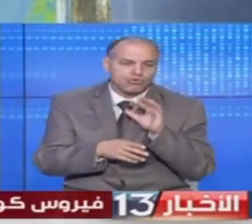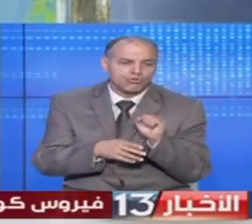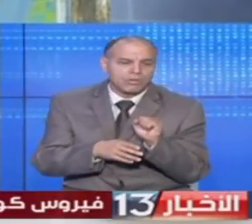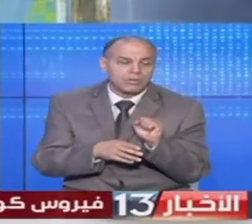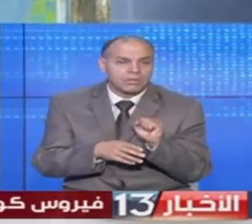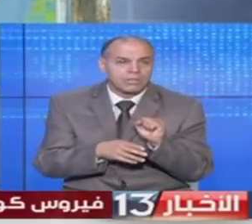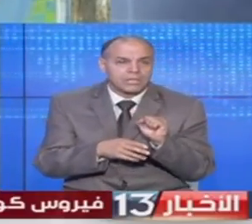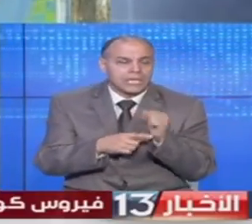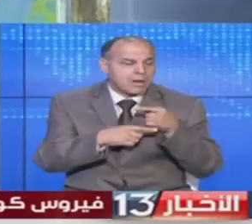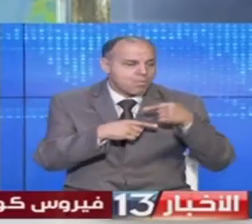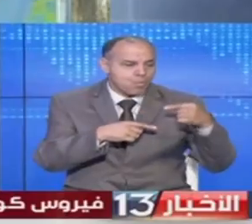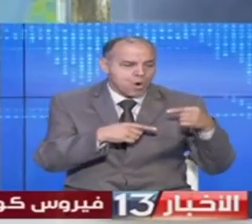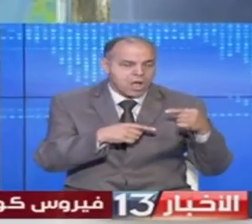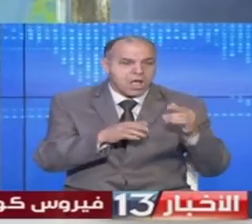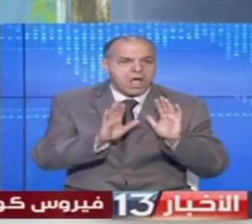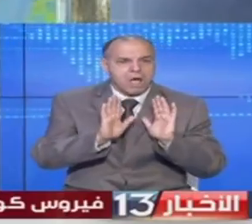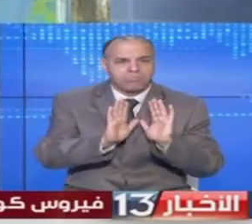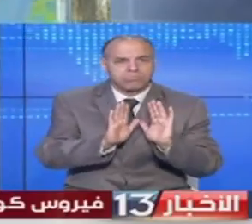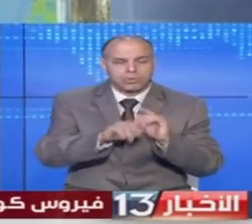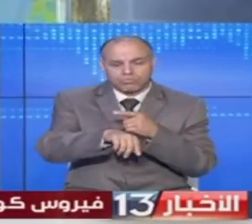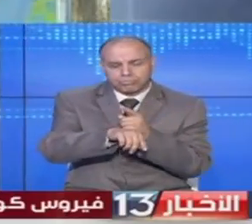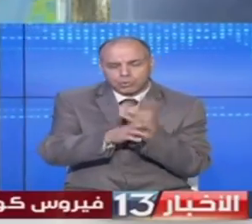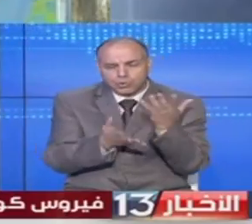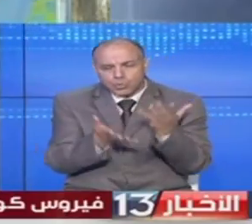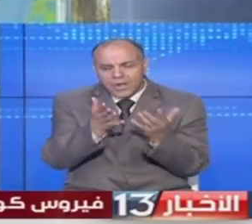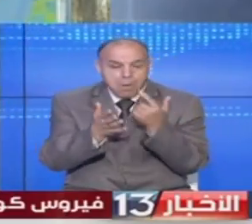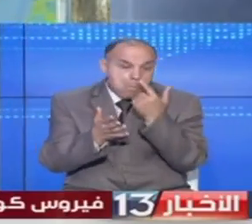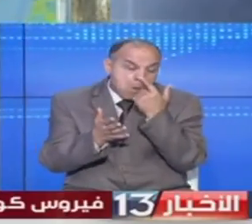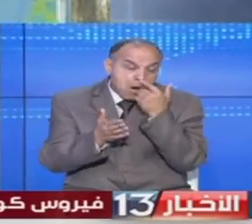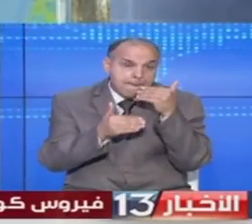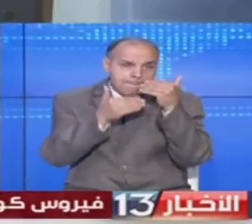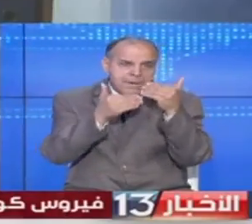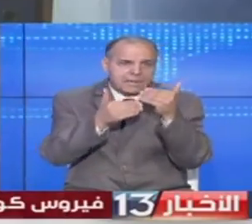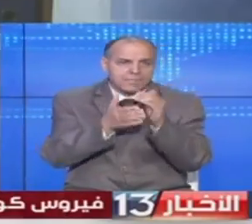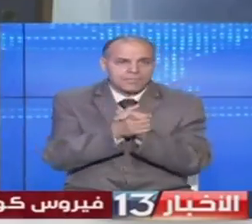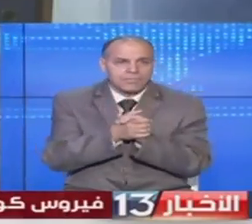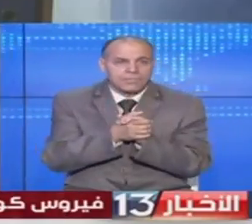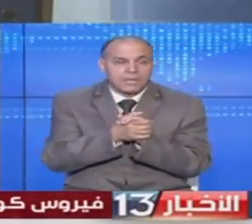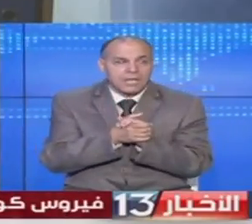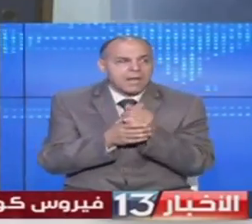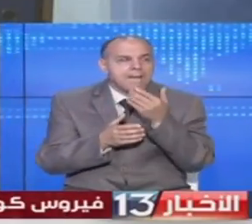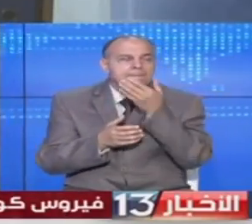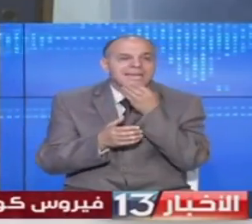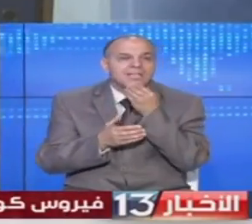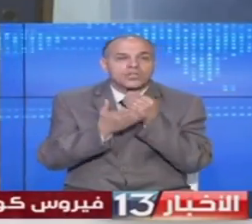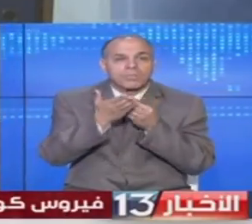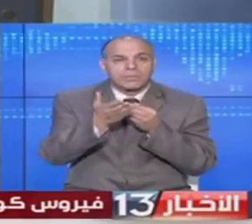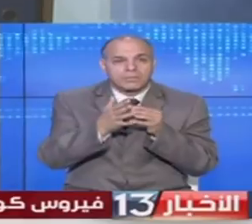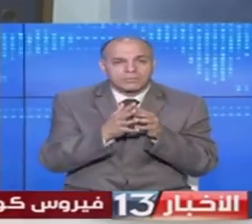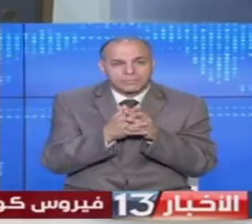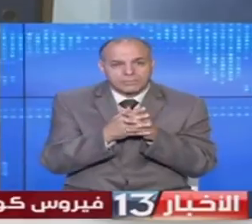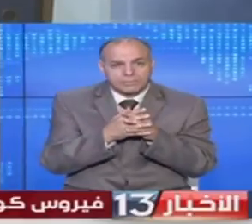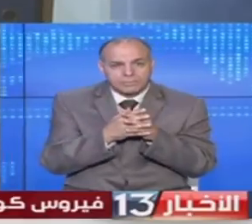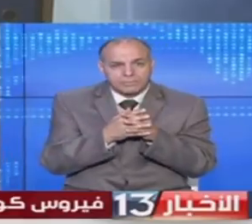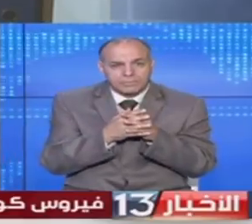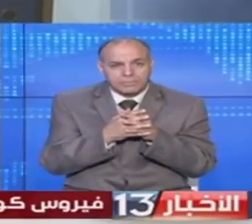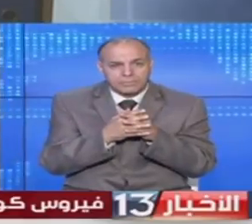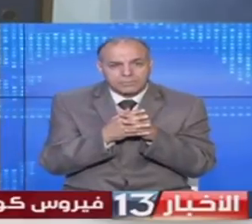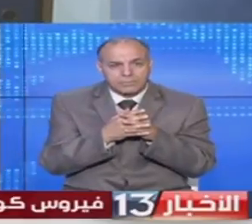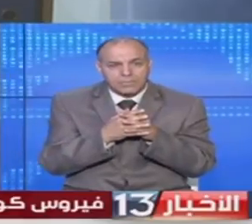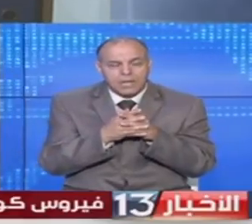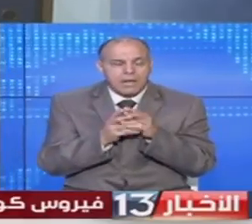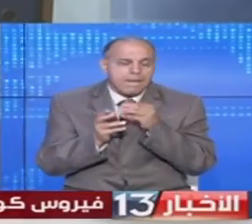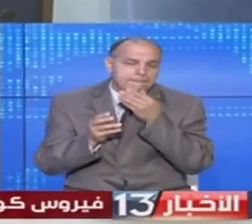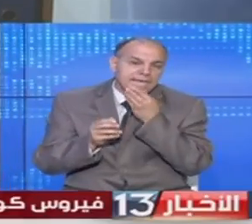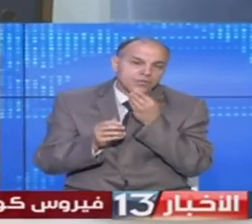كان هو سلبي حتى كانت وقعت شويه هذا كان كامله ان يقوموا بالكشف على ال